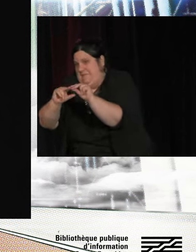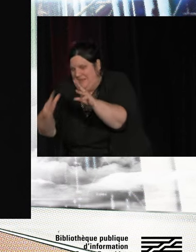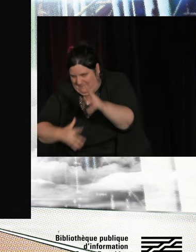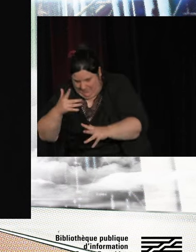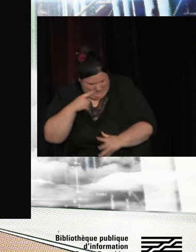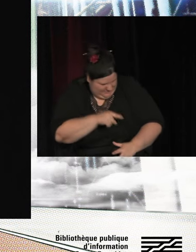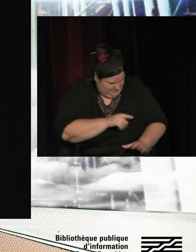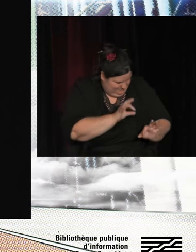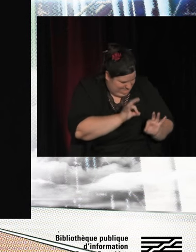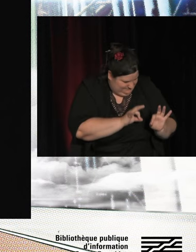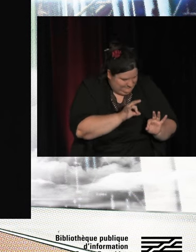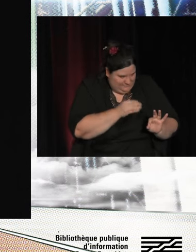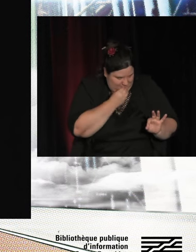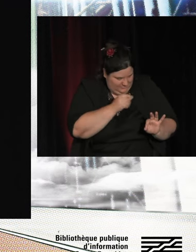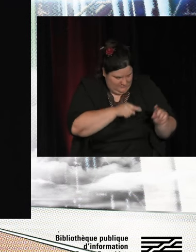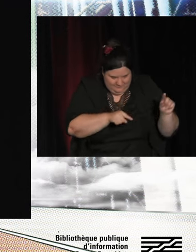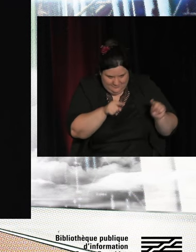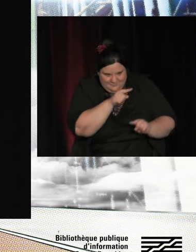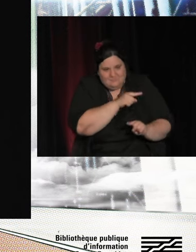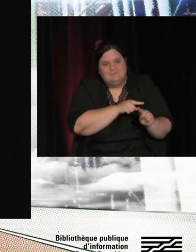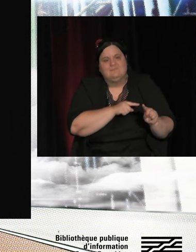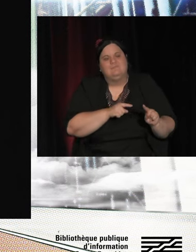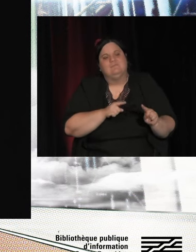Le truc, il est là. La config, elle est là-bas.